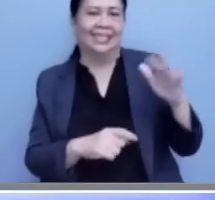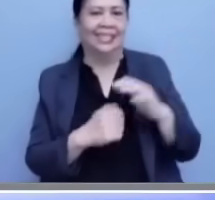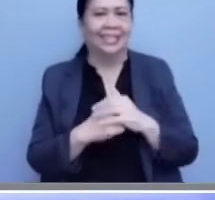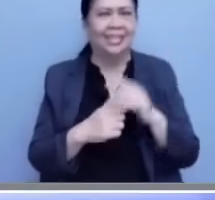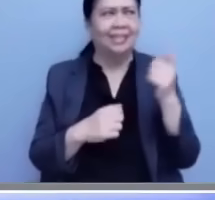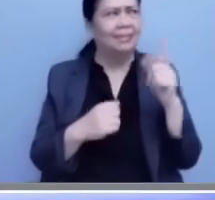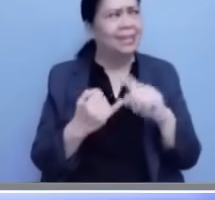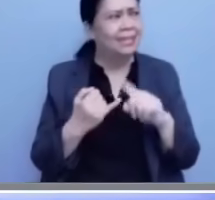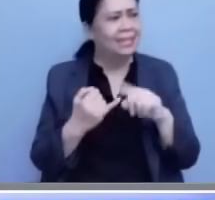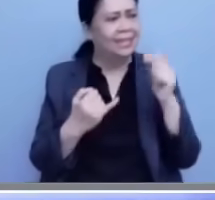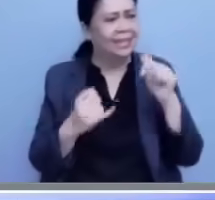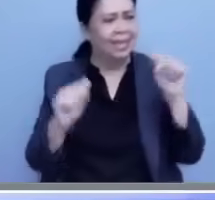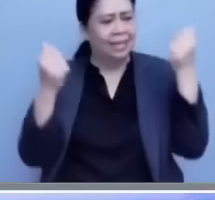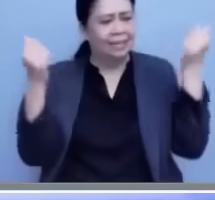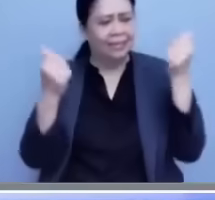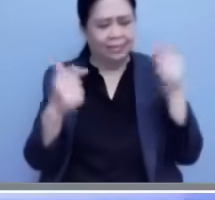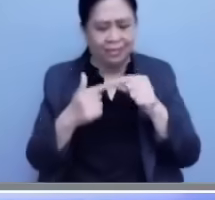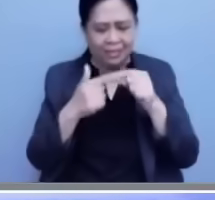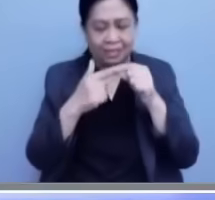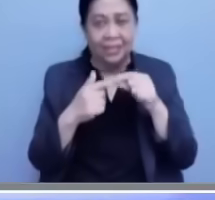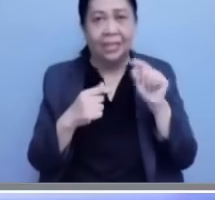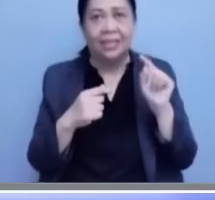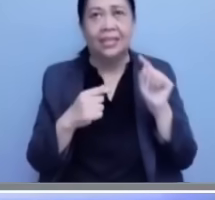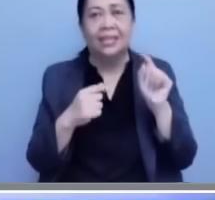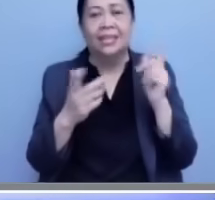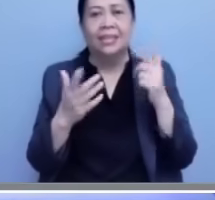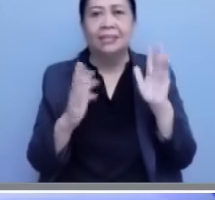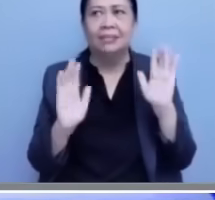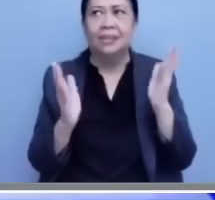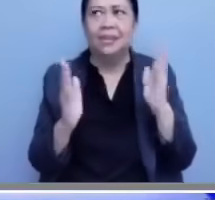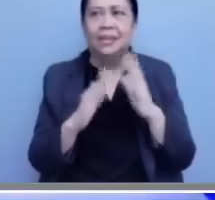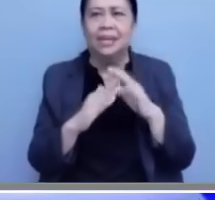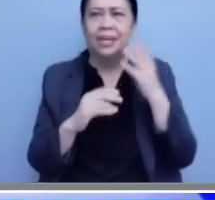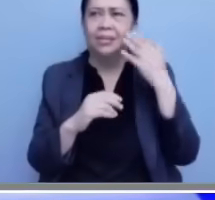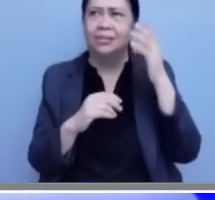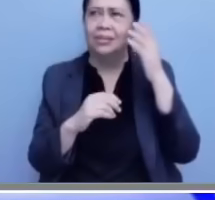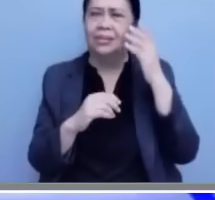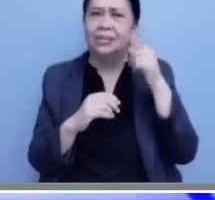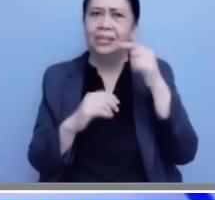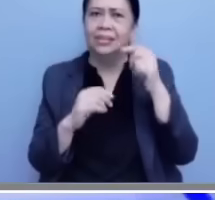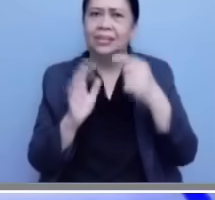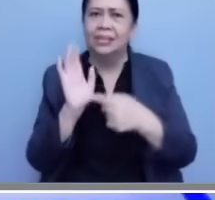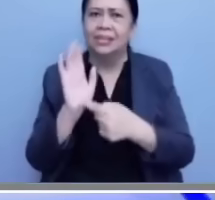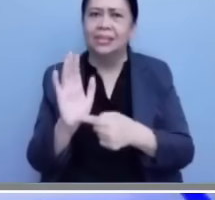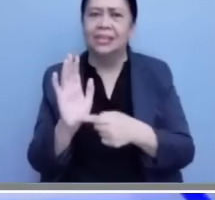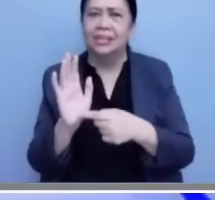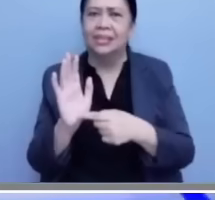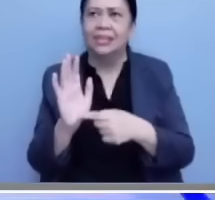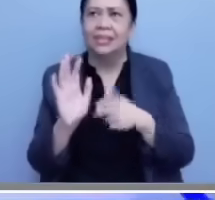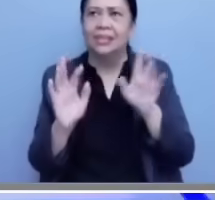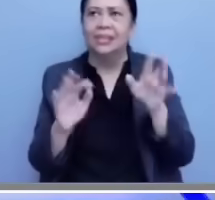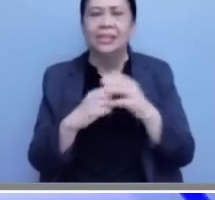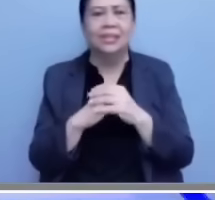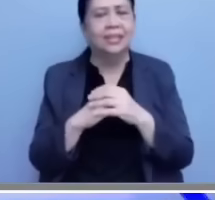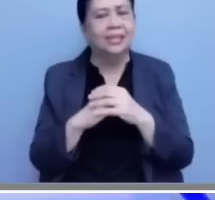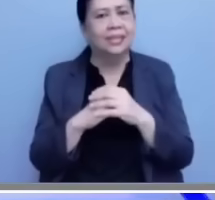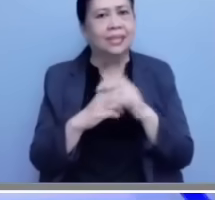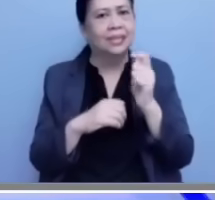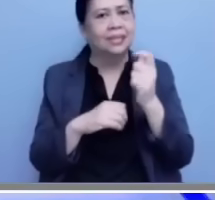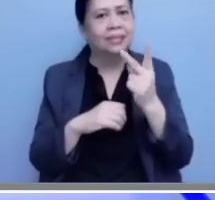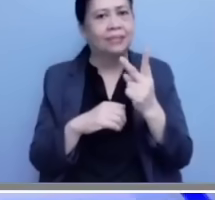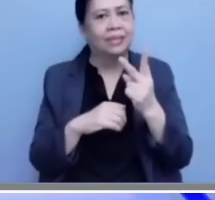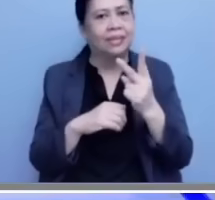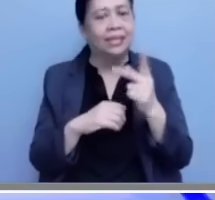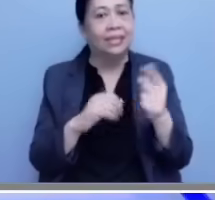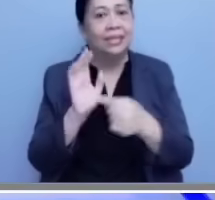ginawang anniversary special na parang I don't think na-ere siya ever sa TV. Lumabas